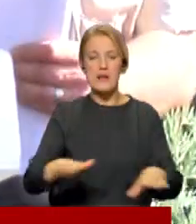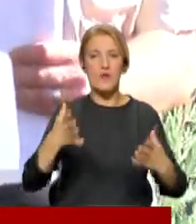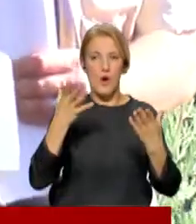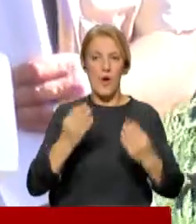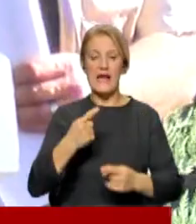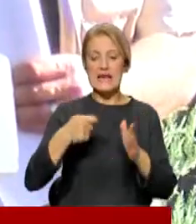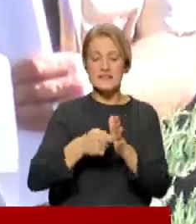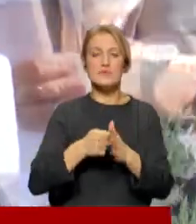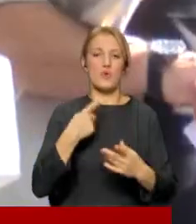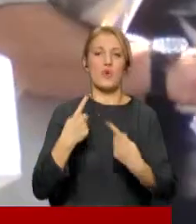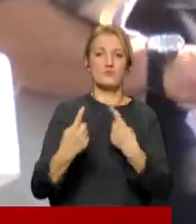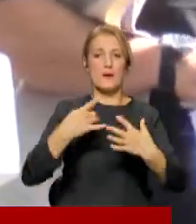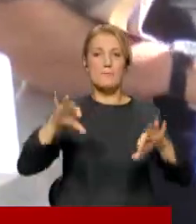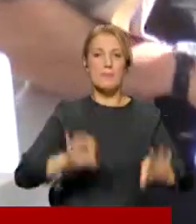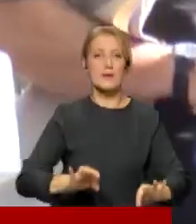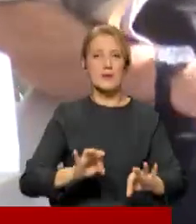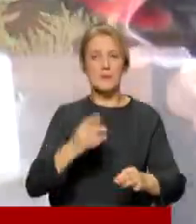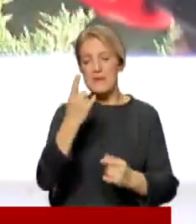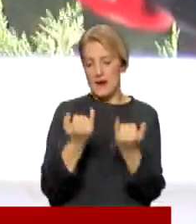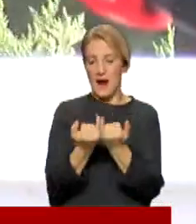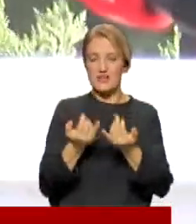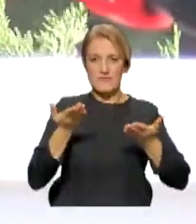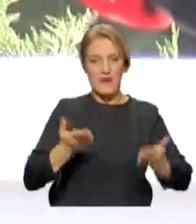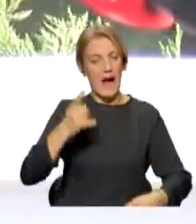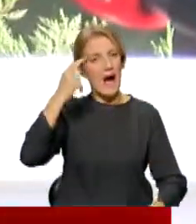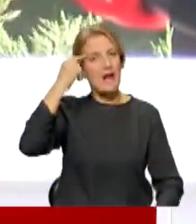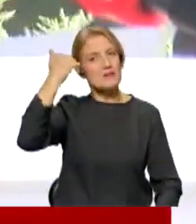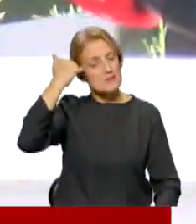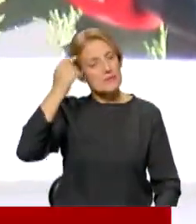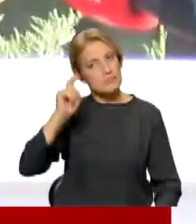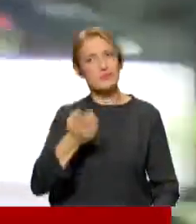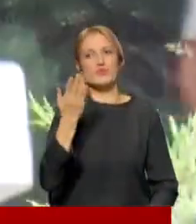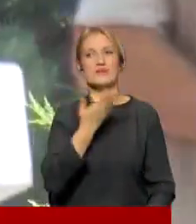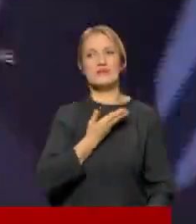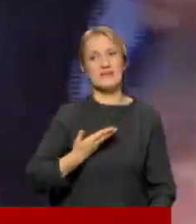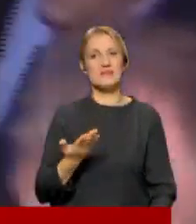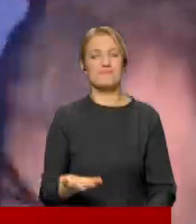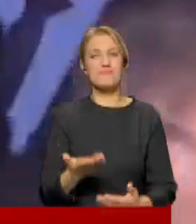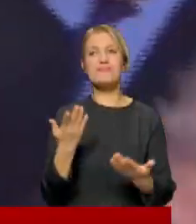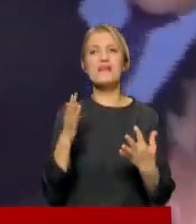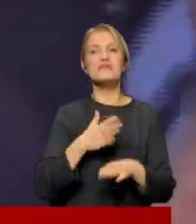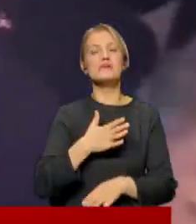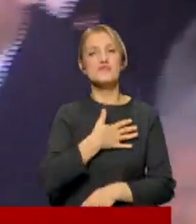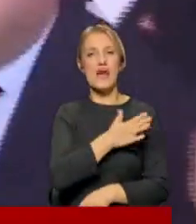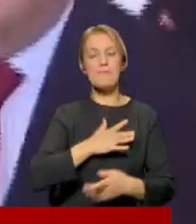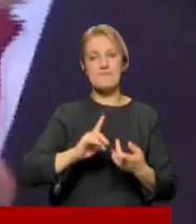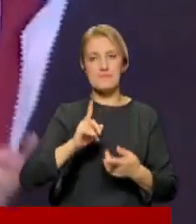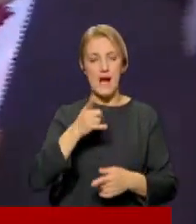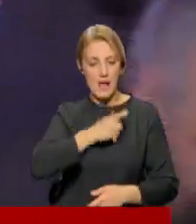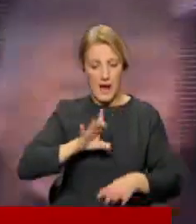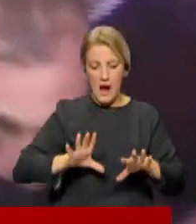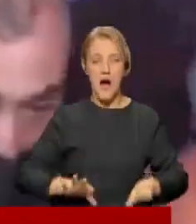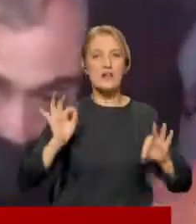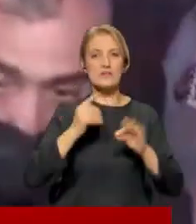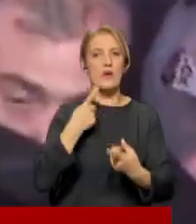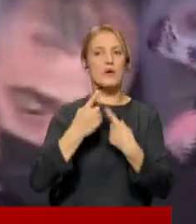konuşmaya başlayacak sın aklınızın bir kenarında bunu versin CHP liderinin aday hazırım sözleri